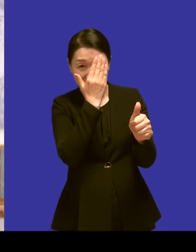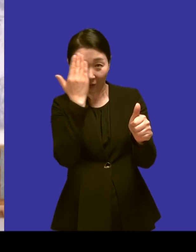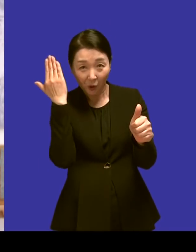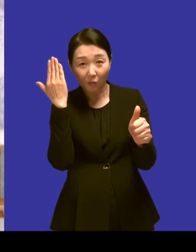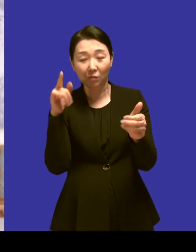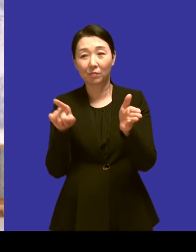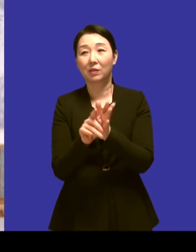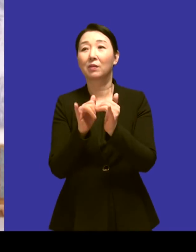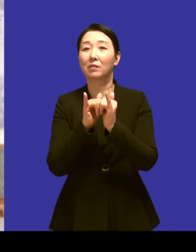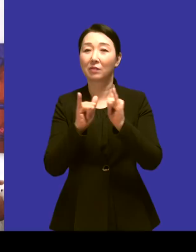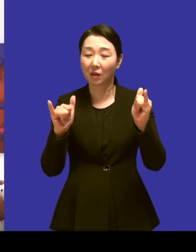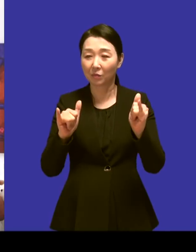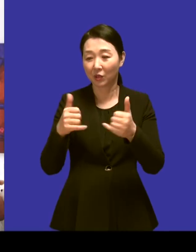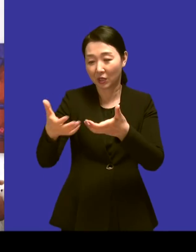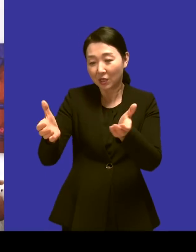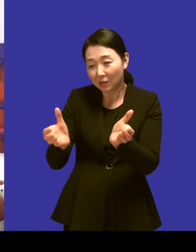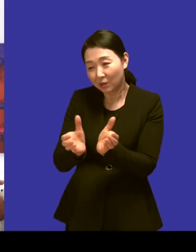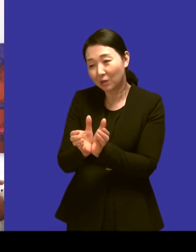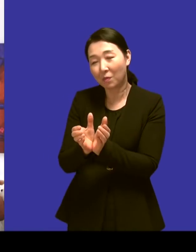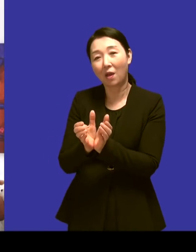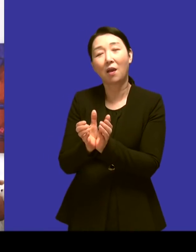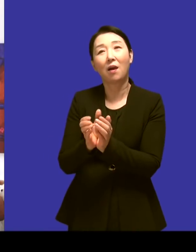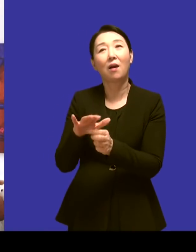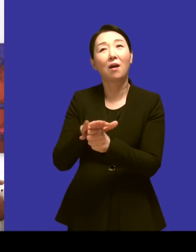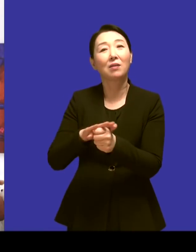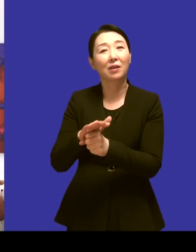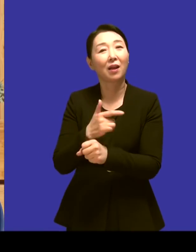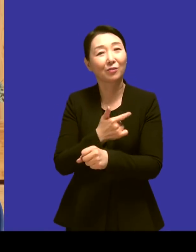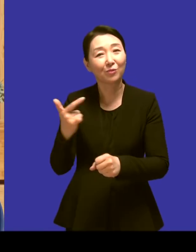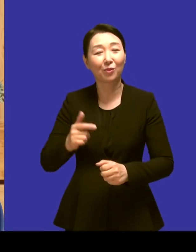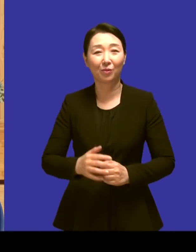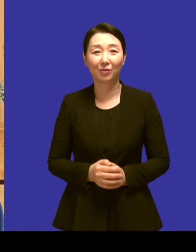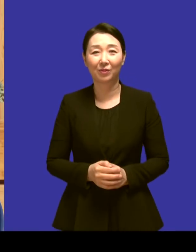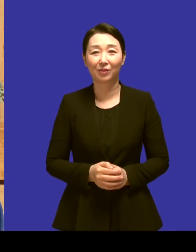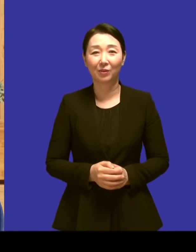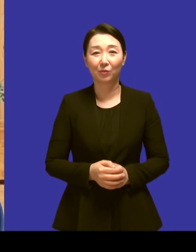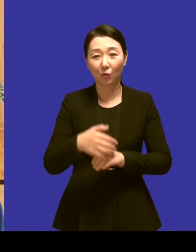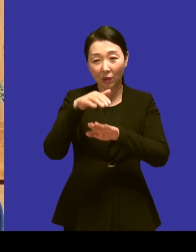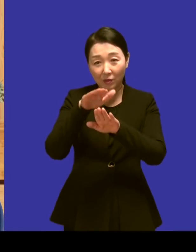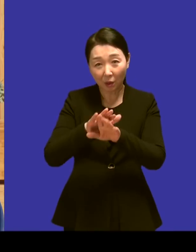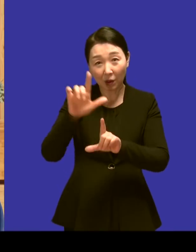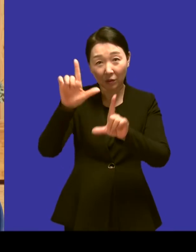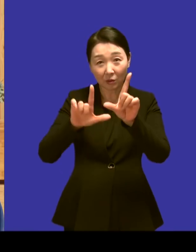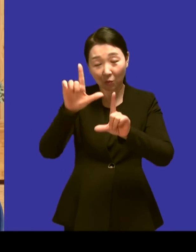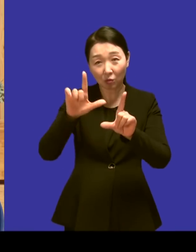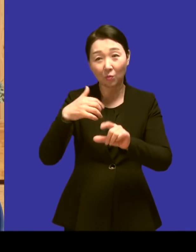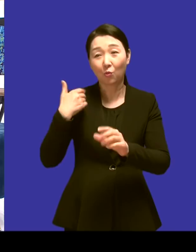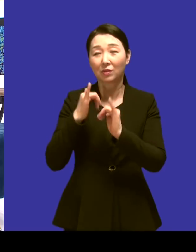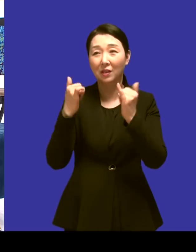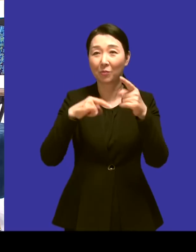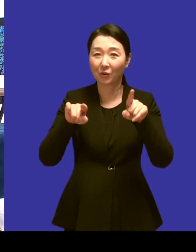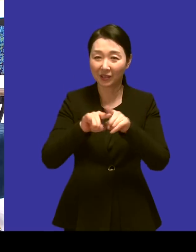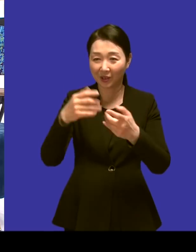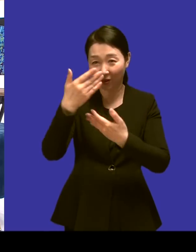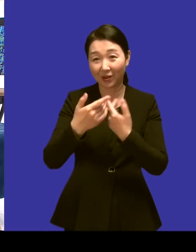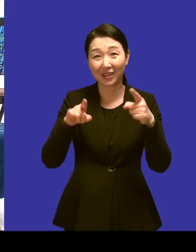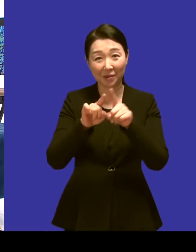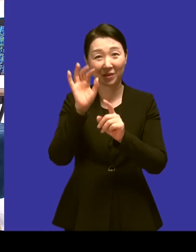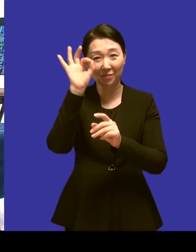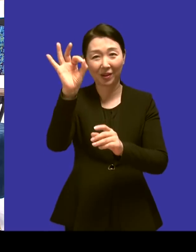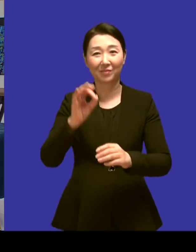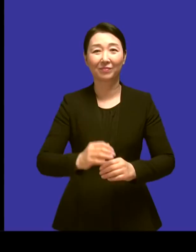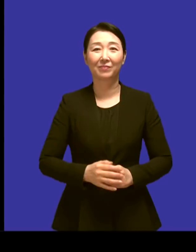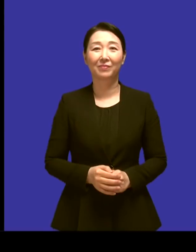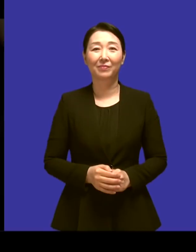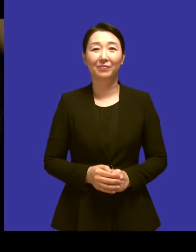젊은이들이 윌러브에 굉장히 열광하고 그 네. 예배를 굉장히 사모하더라고요. 감사합니다. 어떻게 예배를 드리는지 또 모르시는 분들 위해서 한번 잠깐 영상을 감상해